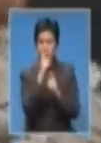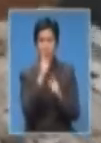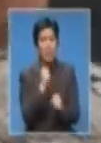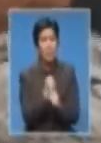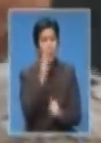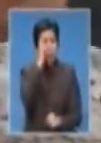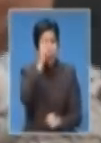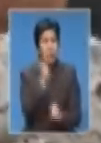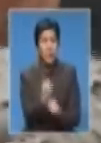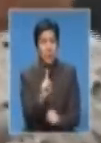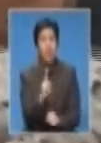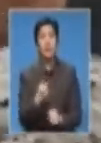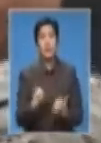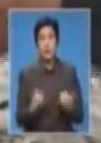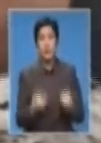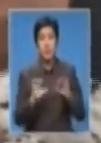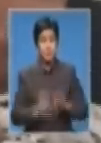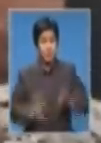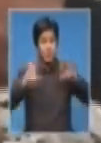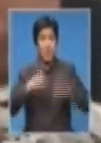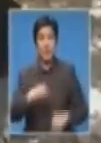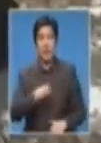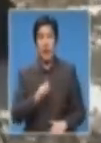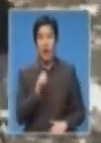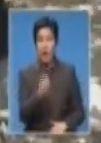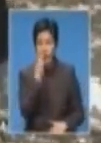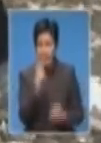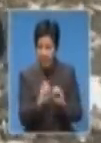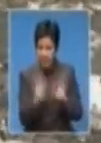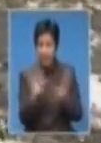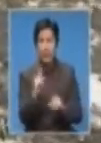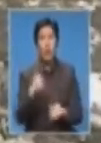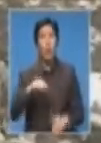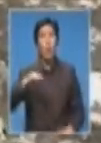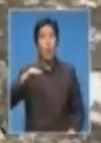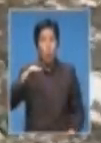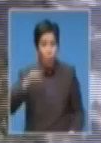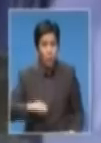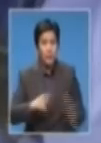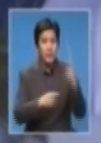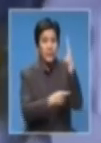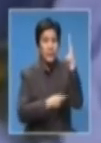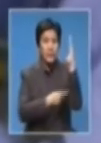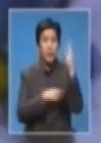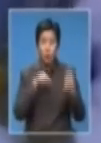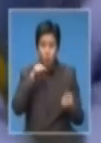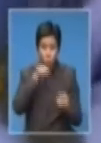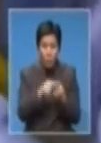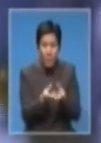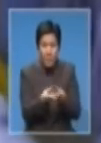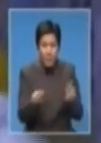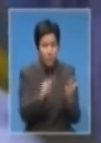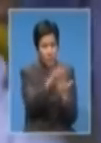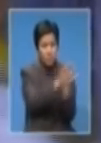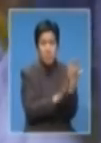ำยังไงนะสิ่งสำคัญที่รัฐบาลต้องทำให้มันเกิดผลเป็นรูปธรรมก็คือการลดการผลิตยางในพื้นที่ที่ไม่มีเอกส